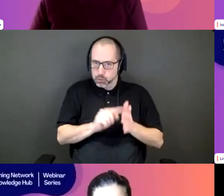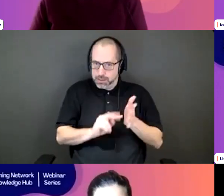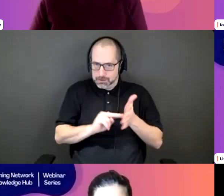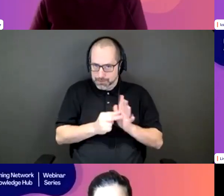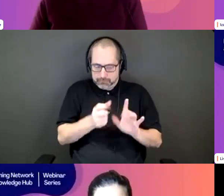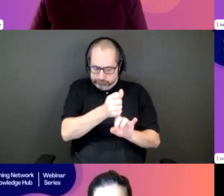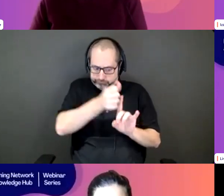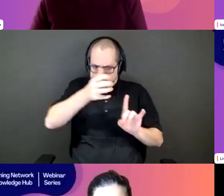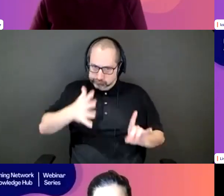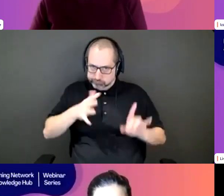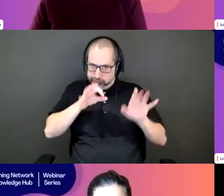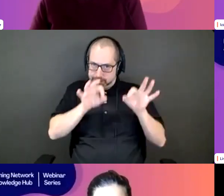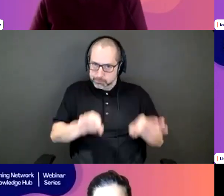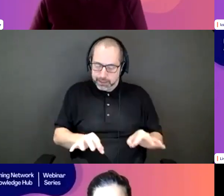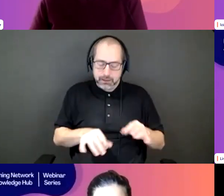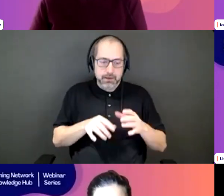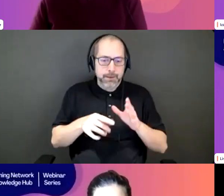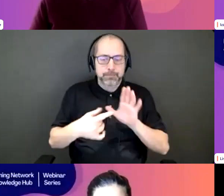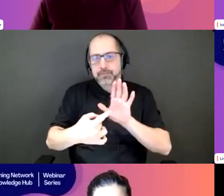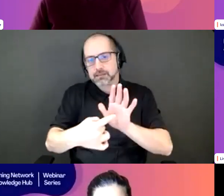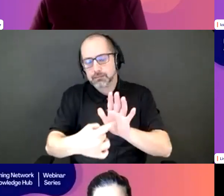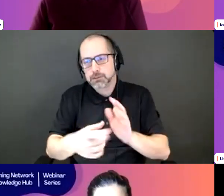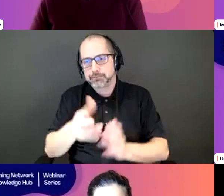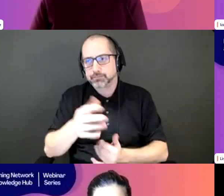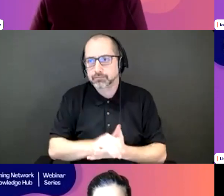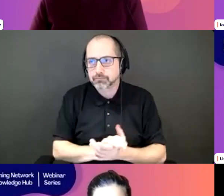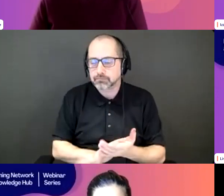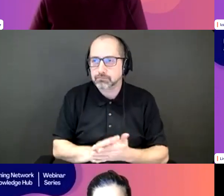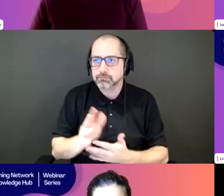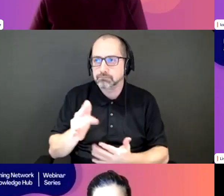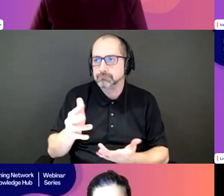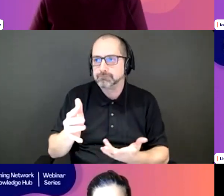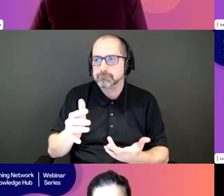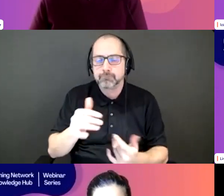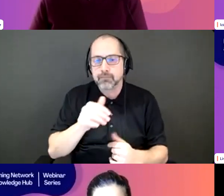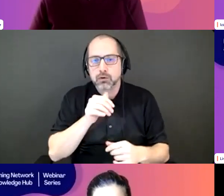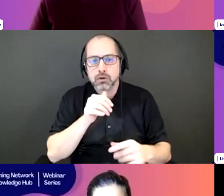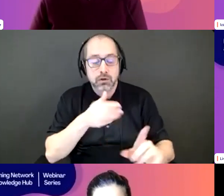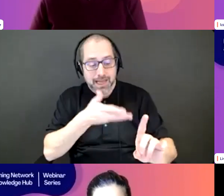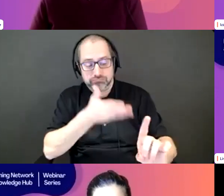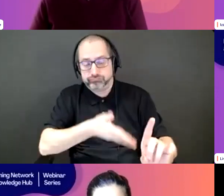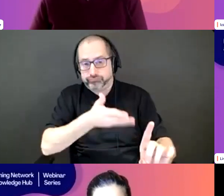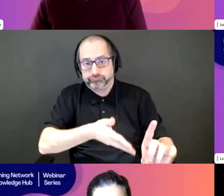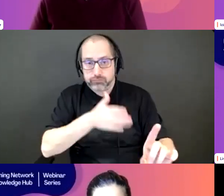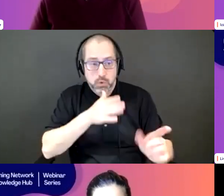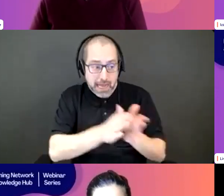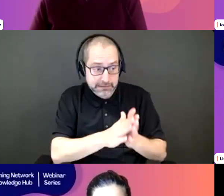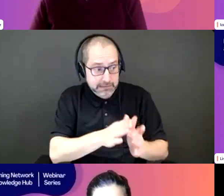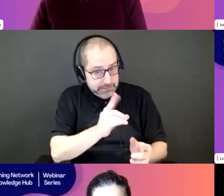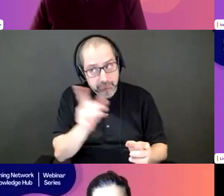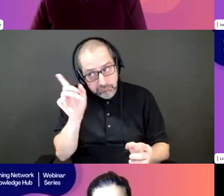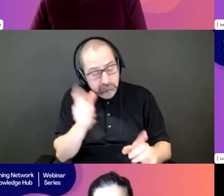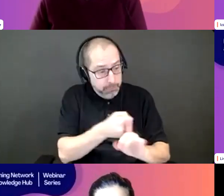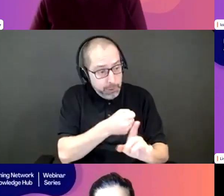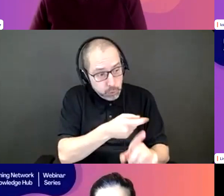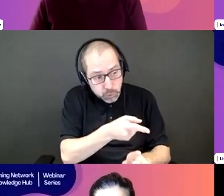termes que l'on utilise définir les enjeux par exemple il ne faut pas poser la question est-ce que